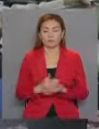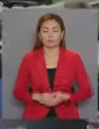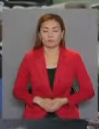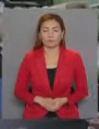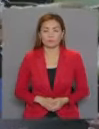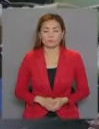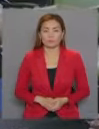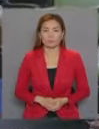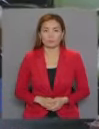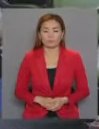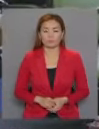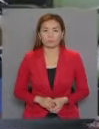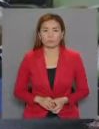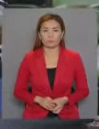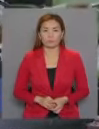қуанышты.